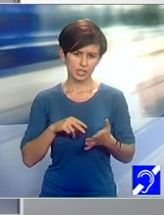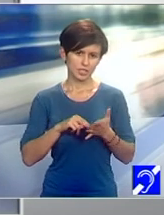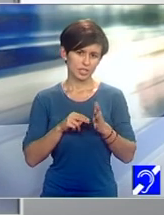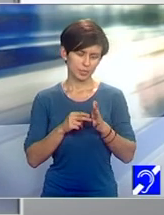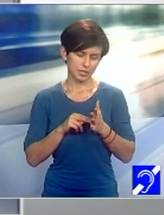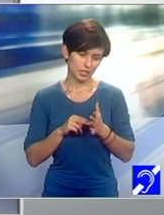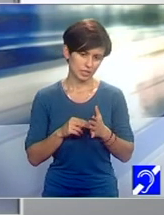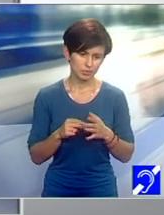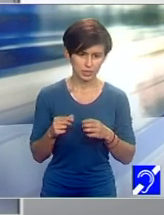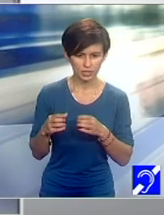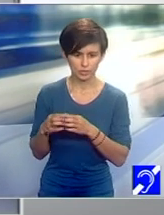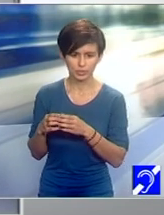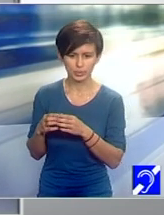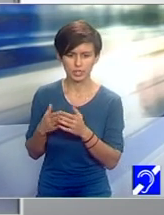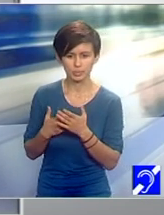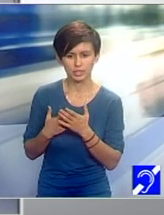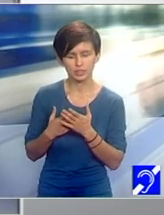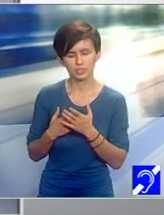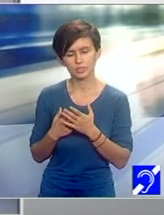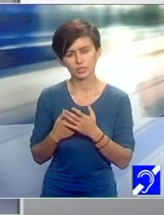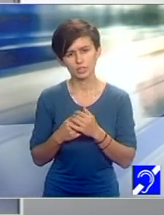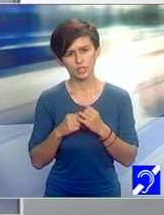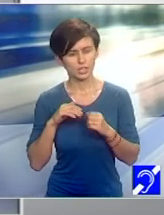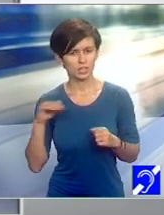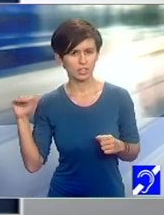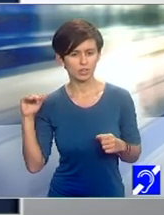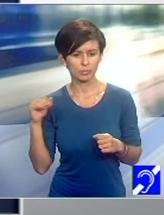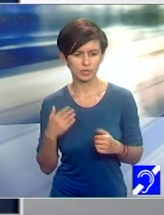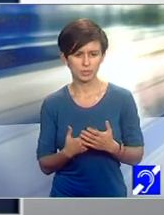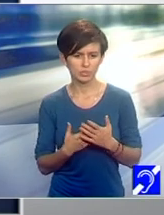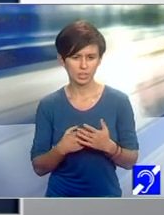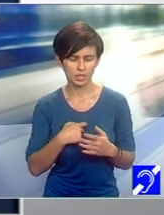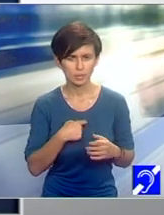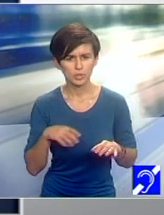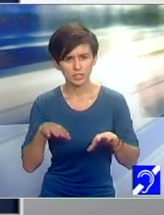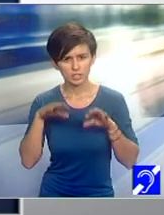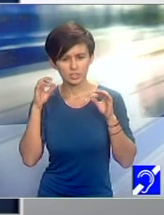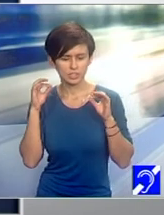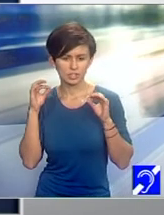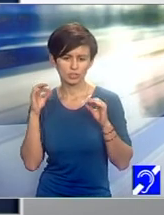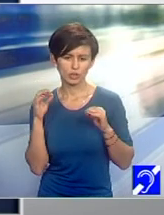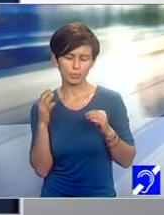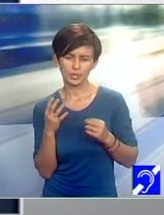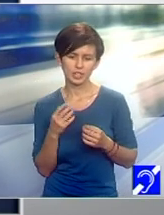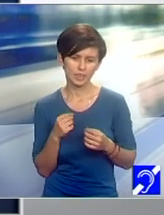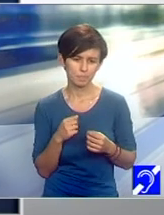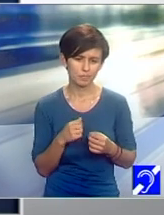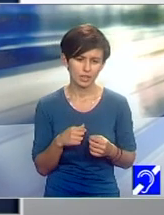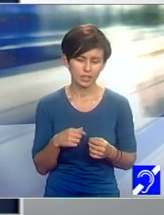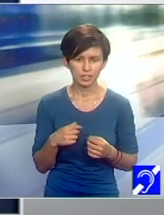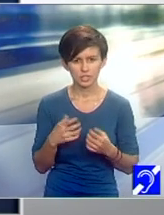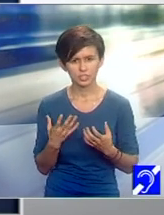șansa să descopere într-un mod mai jucăuș tot ce se află într-un muzeu, iar după aceea pregătesc ei pentru copiilor, la clasele